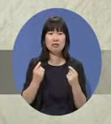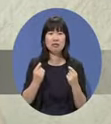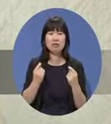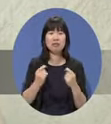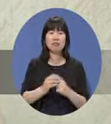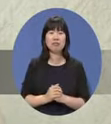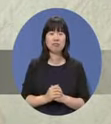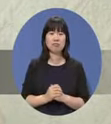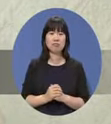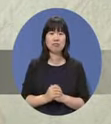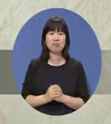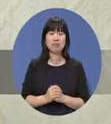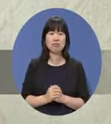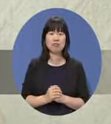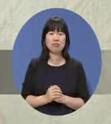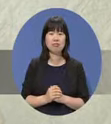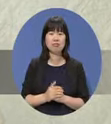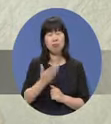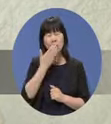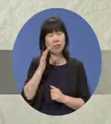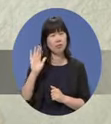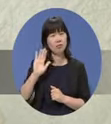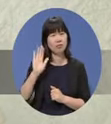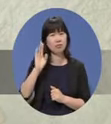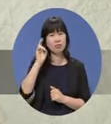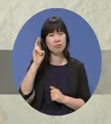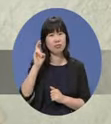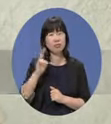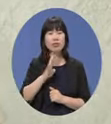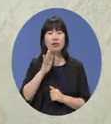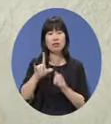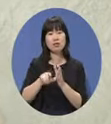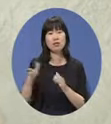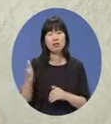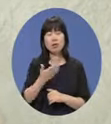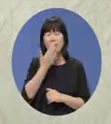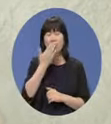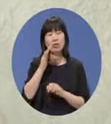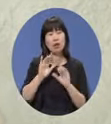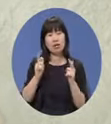하더라고요. 그래서 안 먹나 봐요. 그때부터 4살 때쯤부터